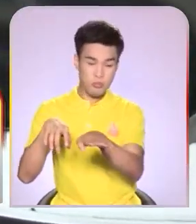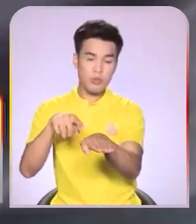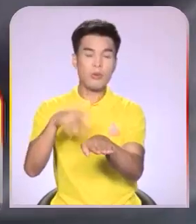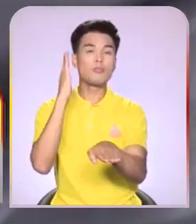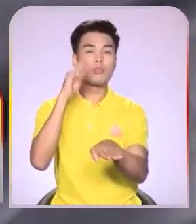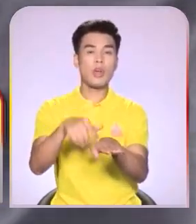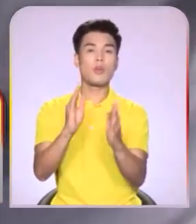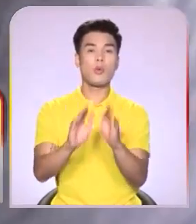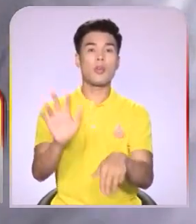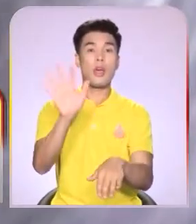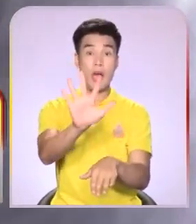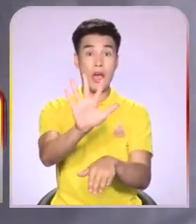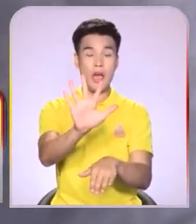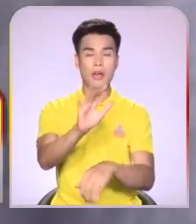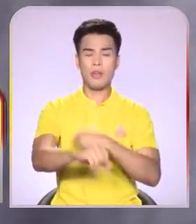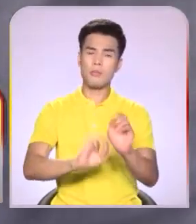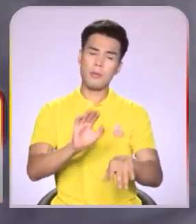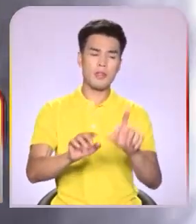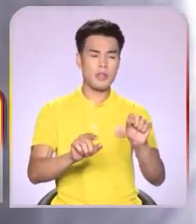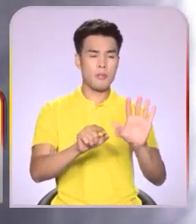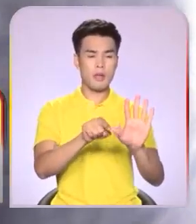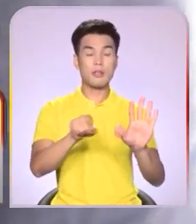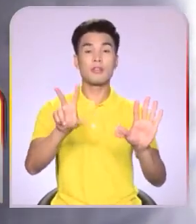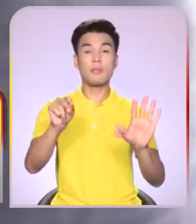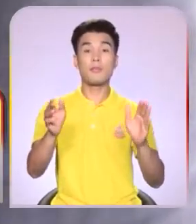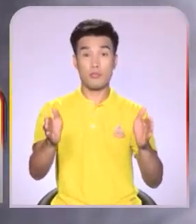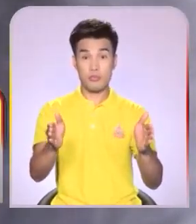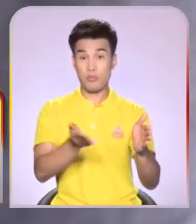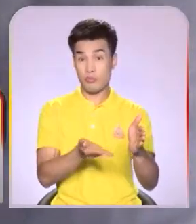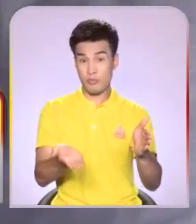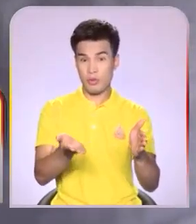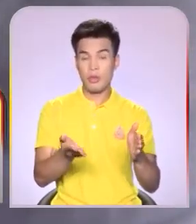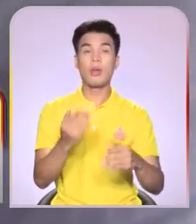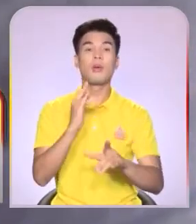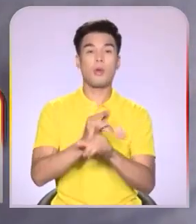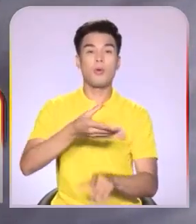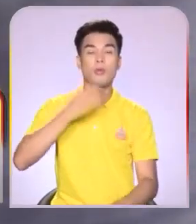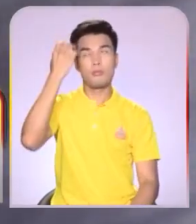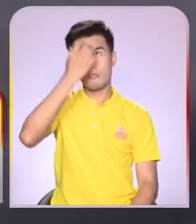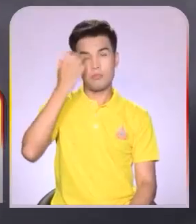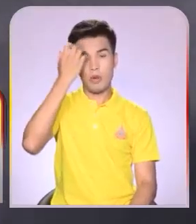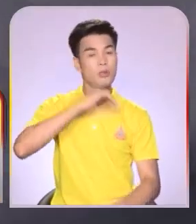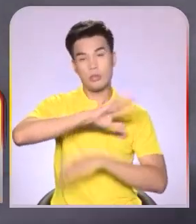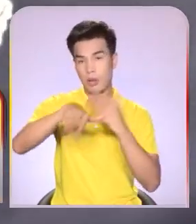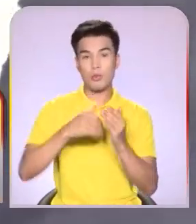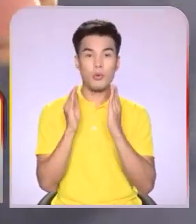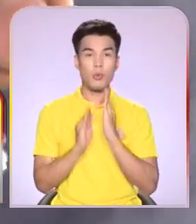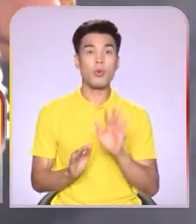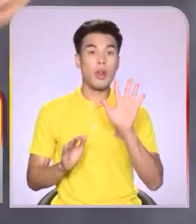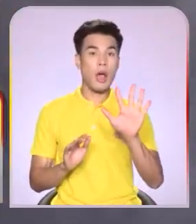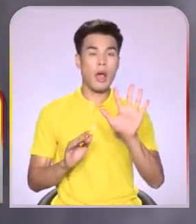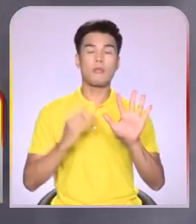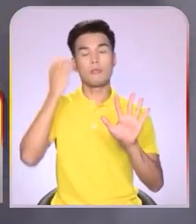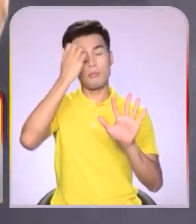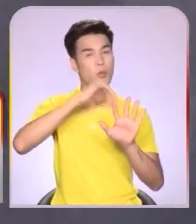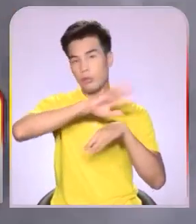รถ 5คนอายุประมาณ 25-30ปีและคุณผู้ชมเมาเมาทั้งคันบอกแบบนี้เลย